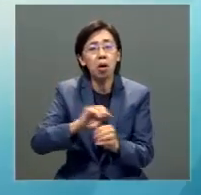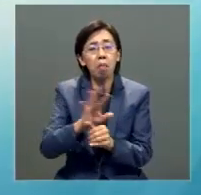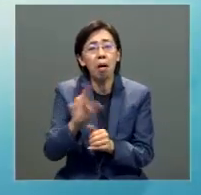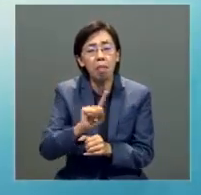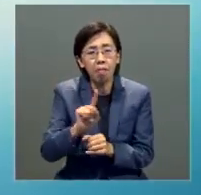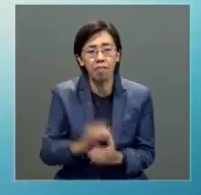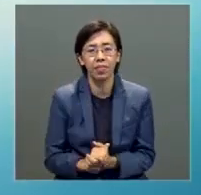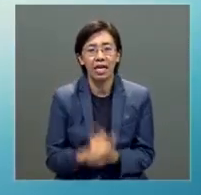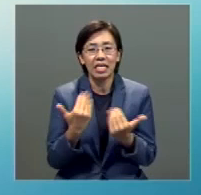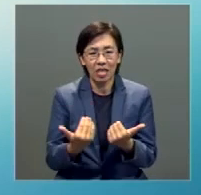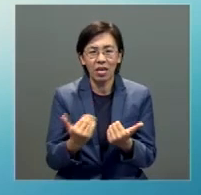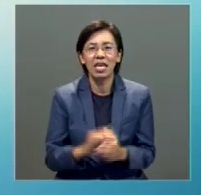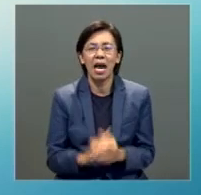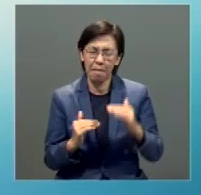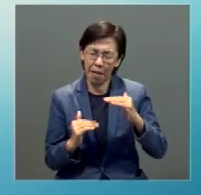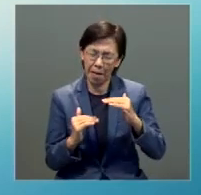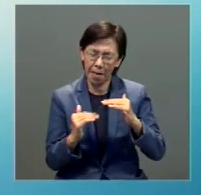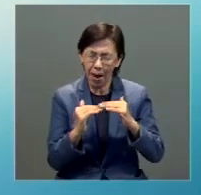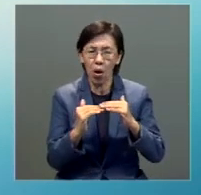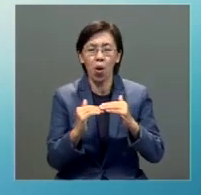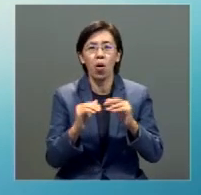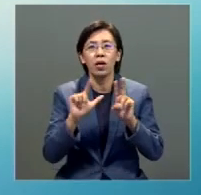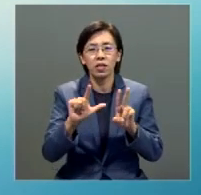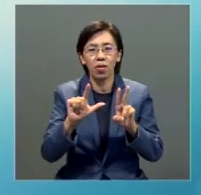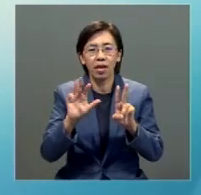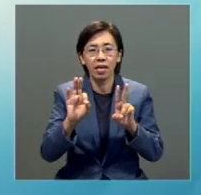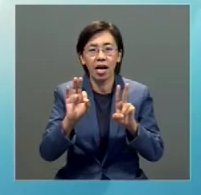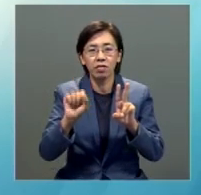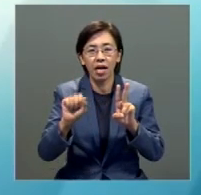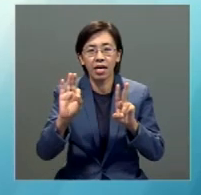สีเขียวอ่อนนะครับนครพนมจากปากสีส้มๆก็มาอยู่สีเอ่อออกเหลืองนะครับอยู่ตรงกลางนะครับส่วนกระบี่นราธิวาสในภาคใต้ก็ตกลงมาอยู่ในสีส้มแทนนะครับเพราะว่าอันนี้ก็เป็นการทำงานของทางจังหวัดต่างๆช่วยกันนะครับไปที่สถานการณ์โลกนะครับยืนยันของทั้งโลกตอนนี้เกือบแตะ3ล้านคนแล้วนะครับคือ 2